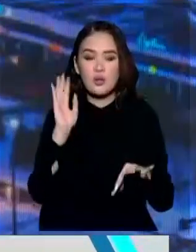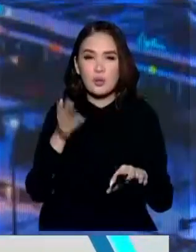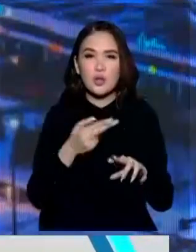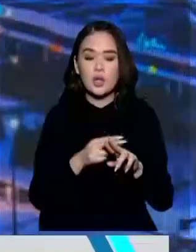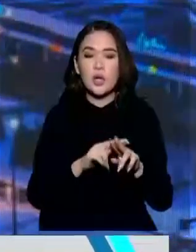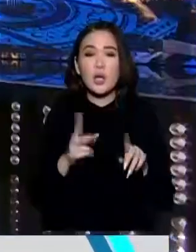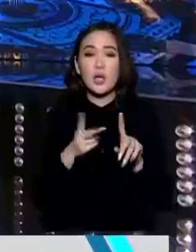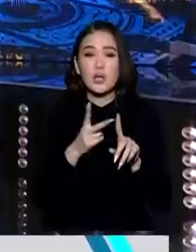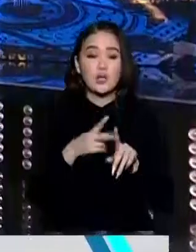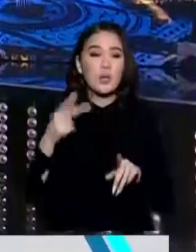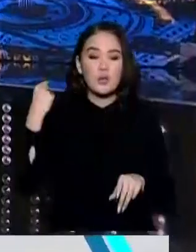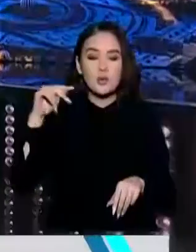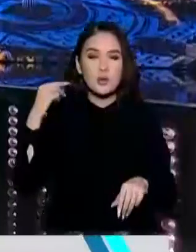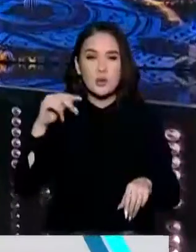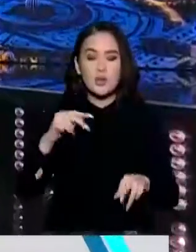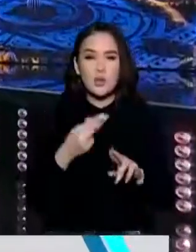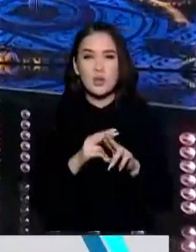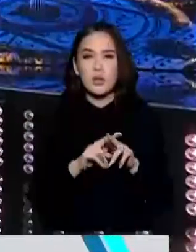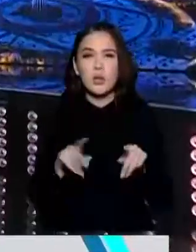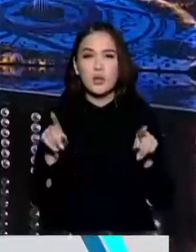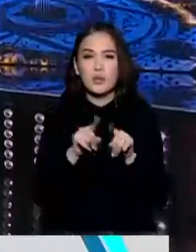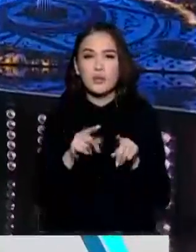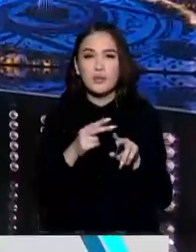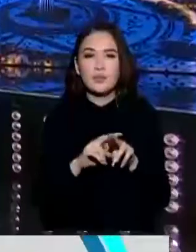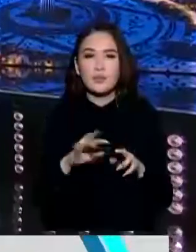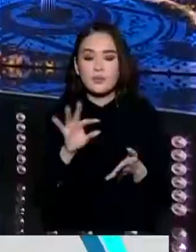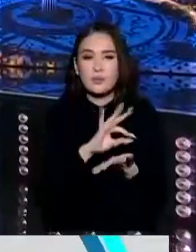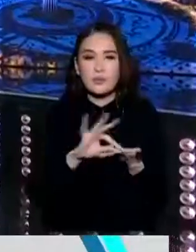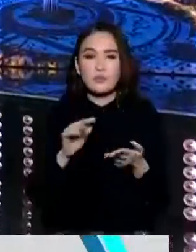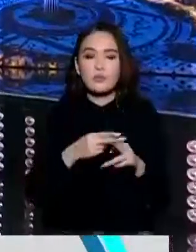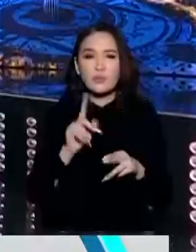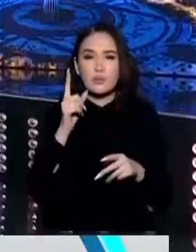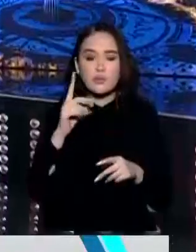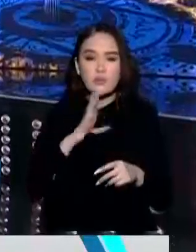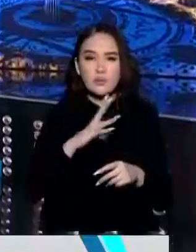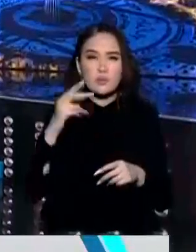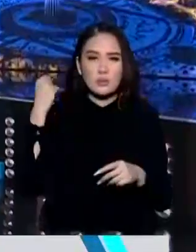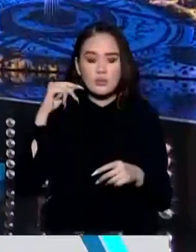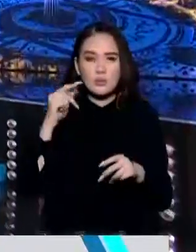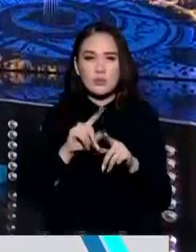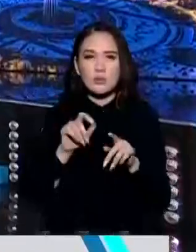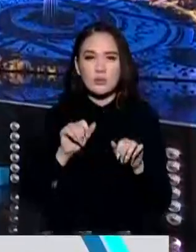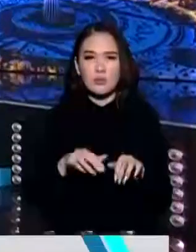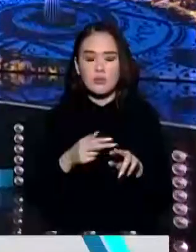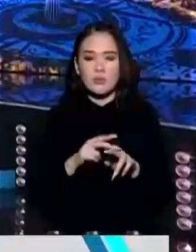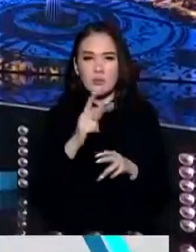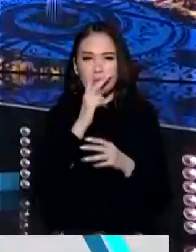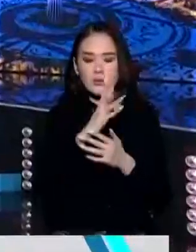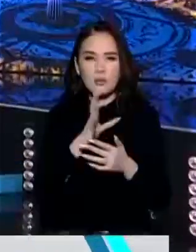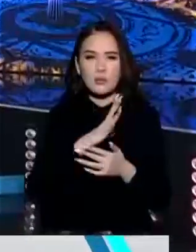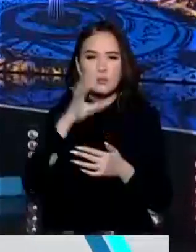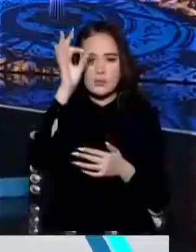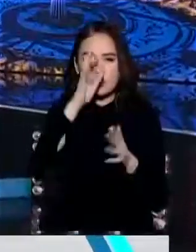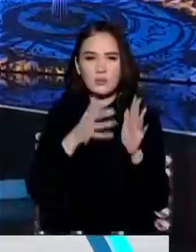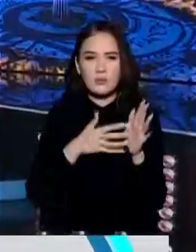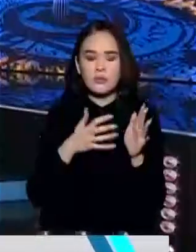Екіншіден президентке де мүмкіндікте алады ғой. Әрине, президентке де жақсы, неге десеңіз, күнделікті шешім қабылдағанда ақпараттың